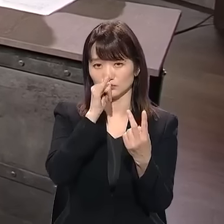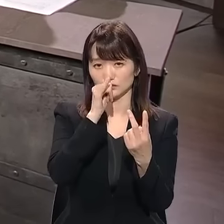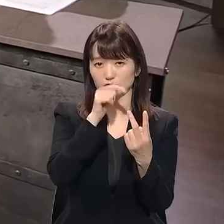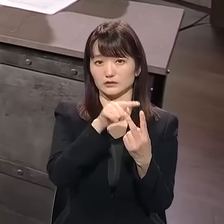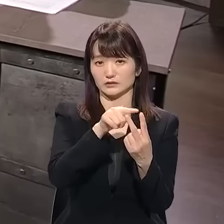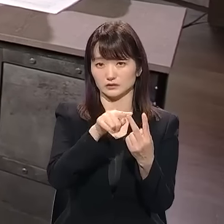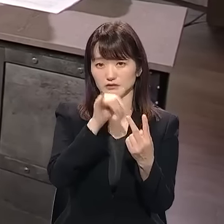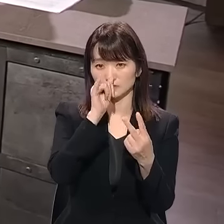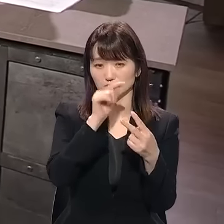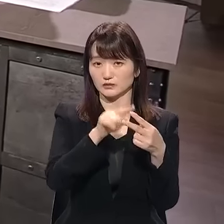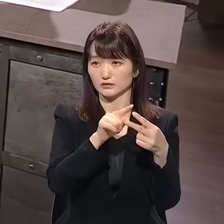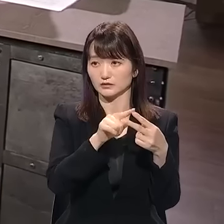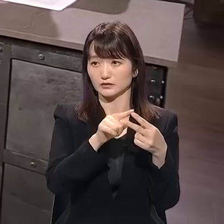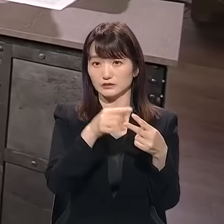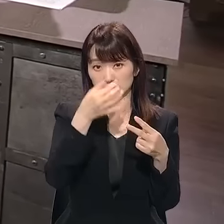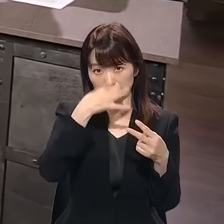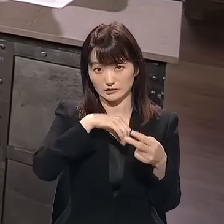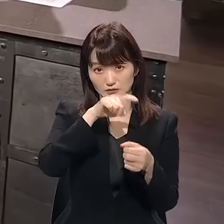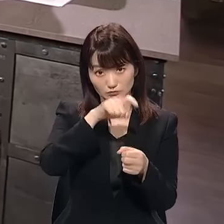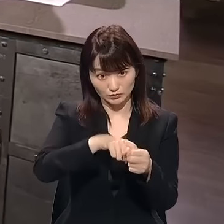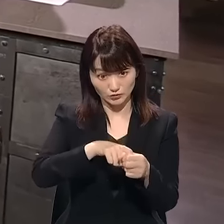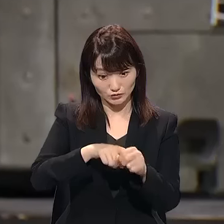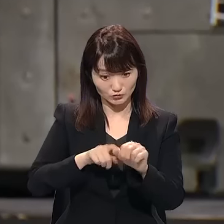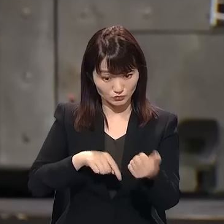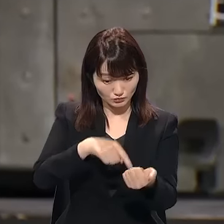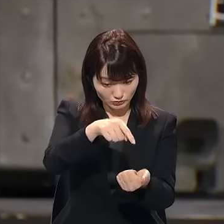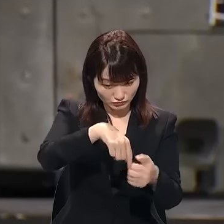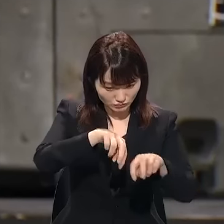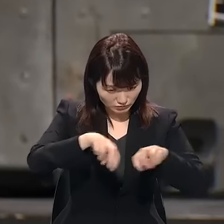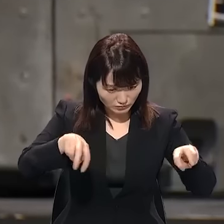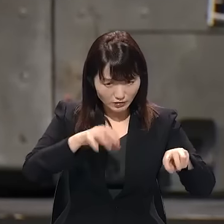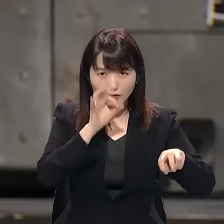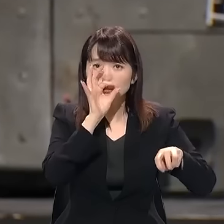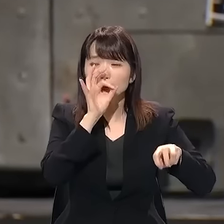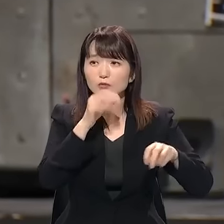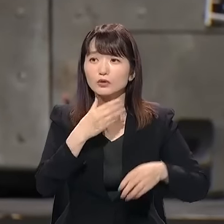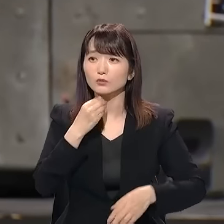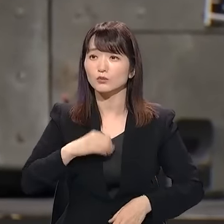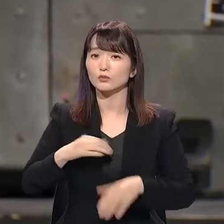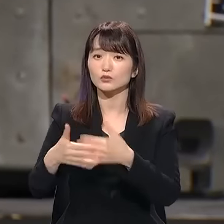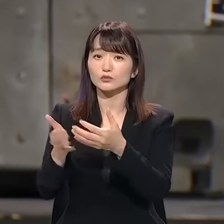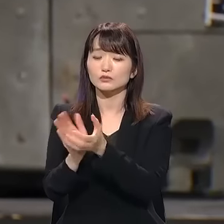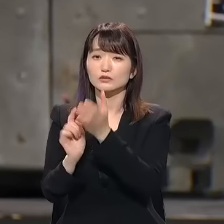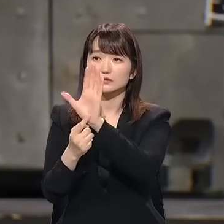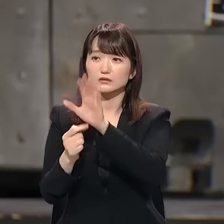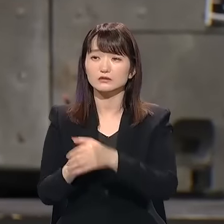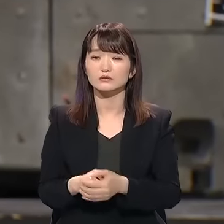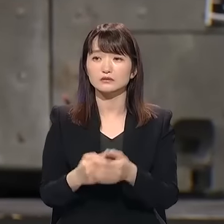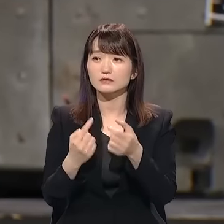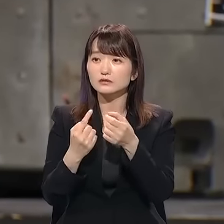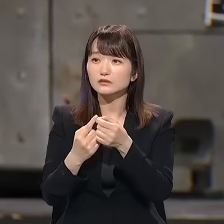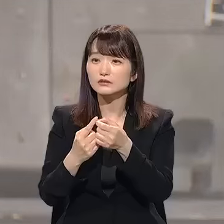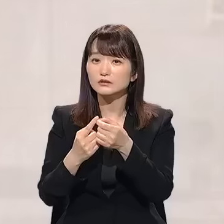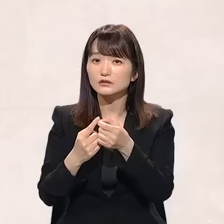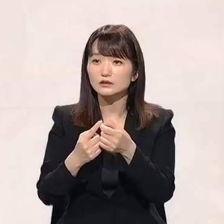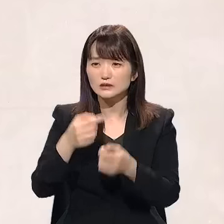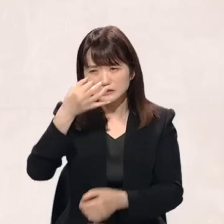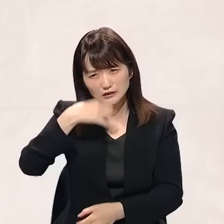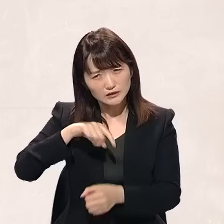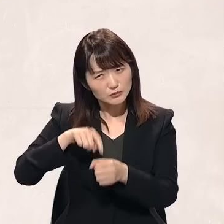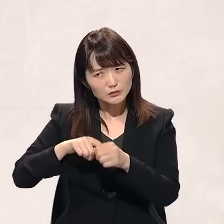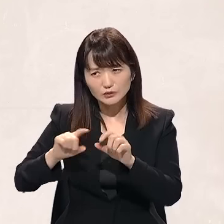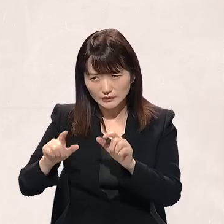있을 것으로 보여요 첫 번째는 영리 목적으로 시신을 사용하는 건 불가능합니다 보험 복지에서 근데 일차적으로 따져봤을 때는 영리 목적은 아닌 거